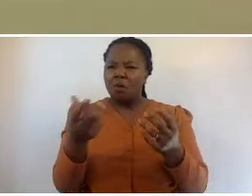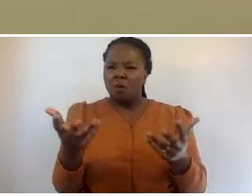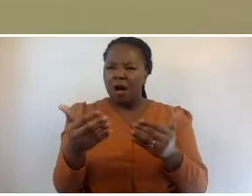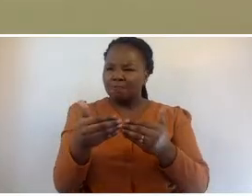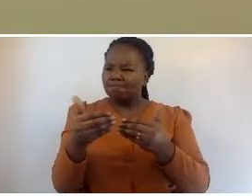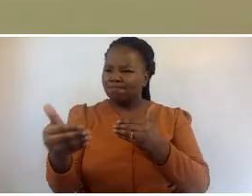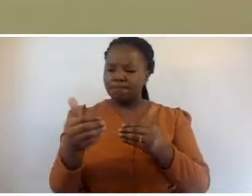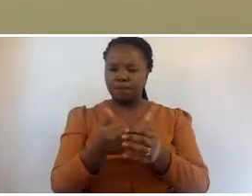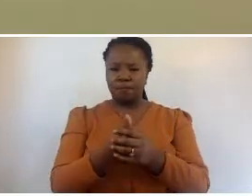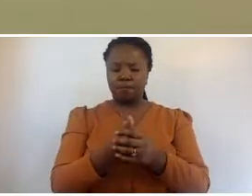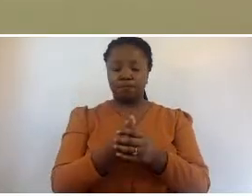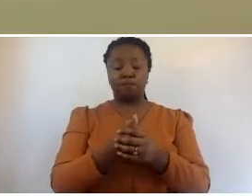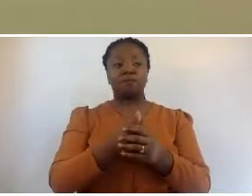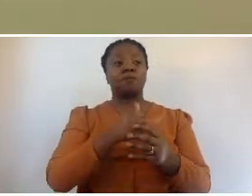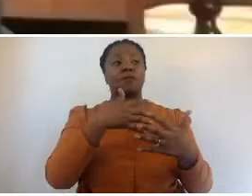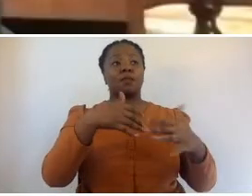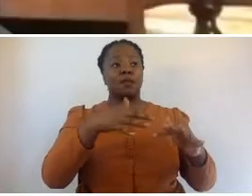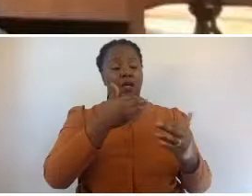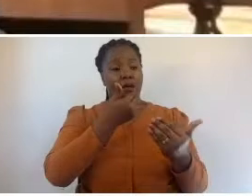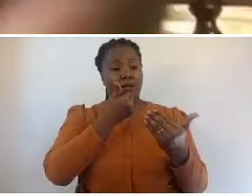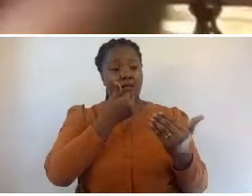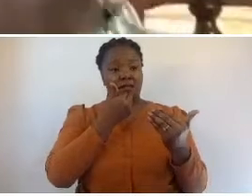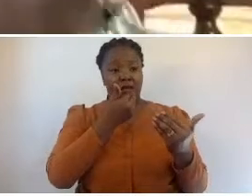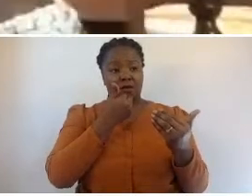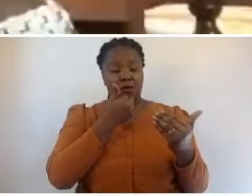Je vous remercie beaucoup.